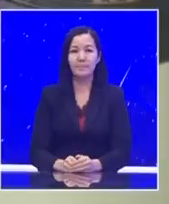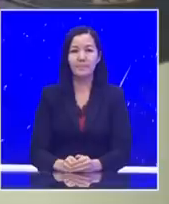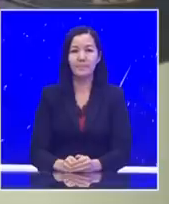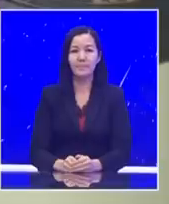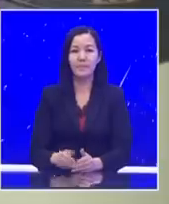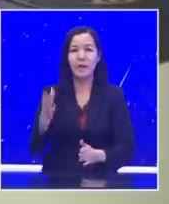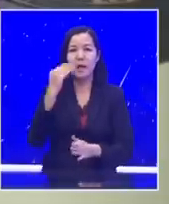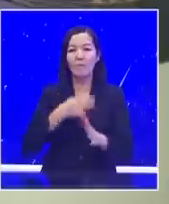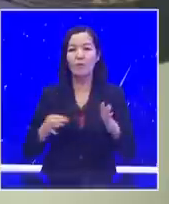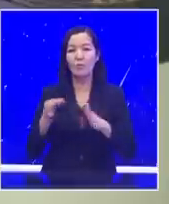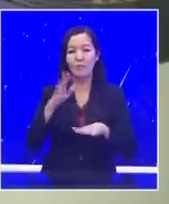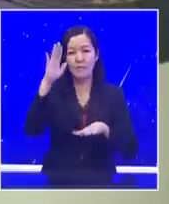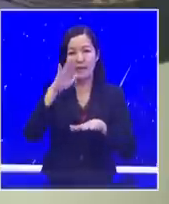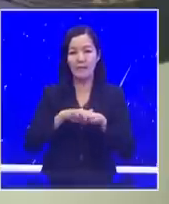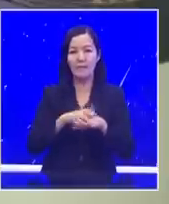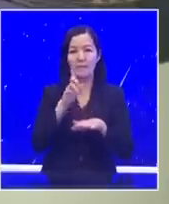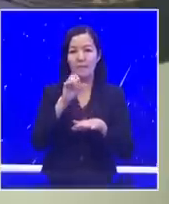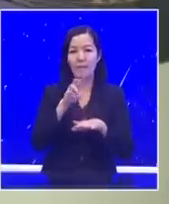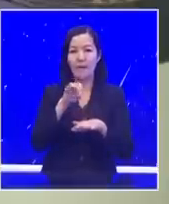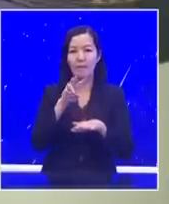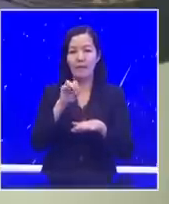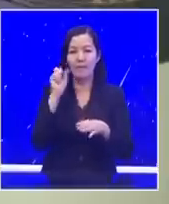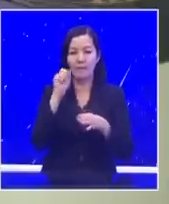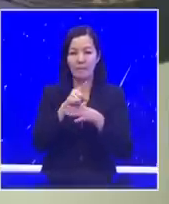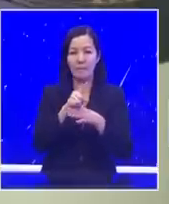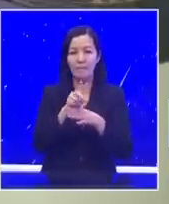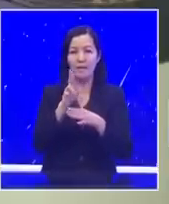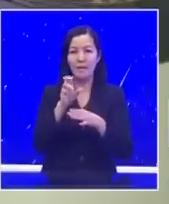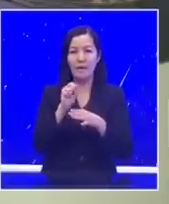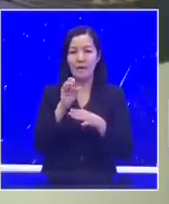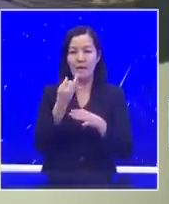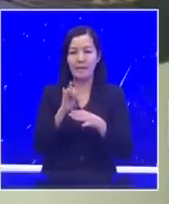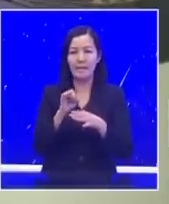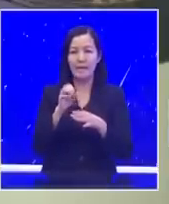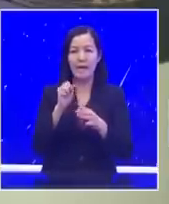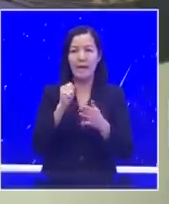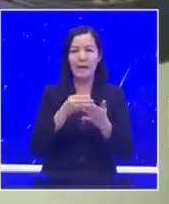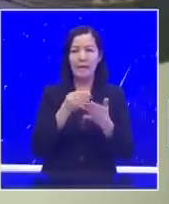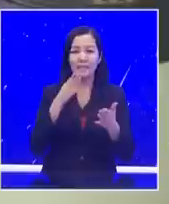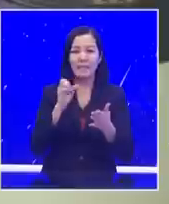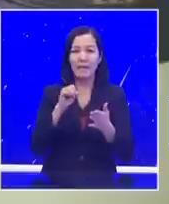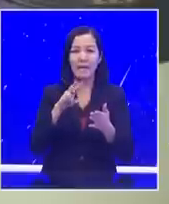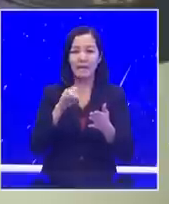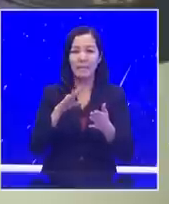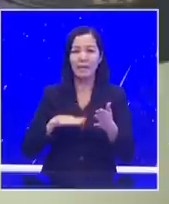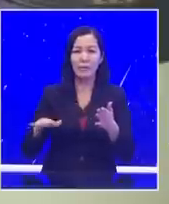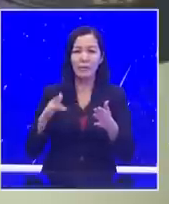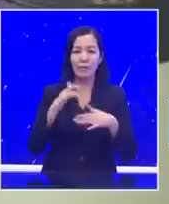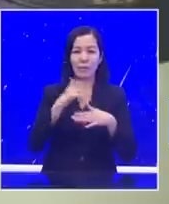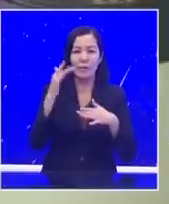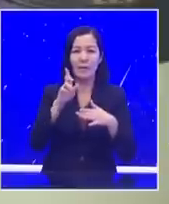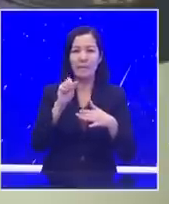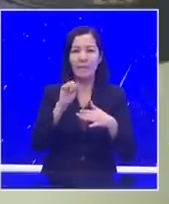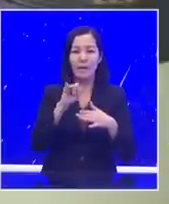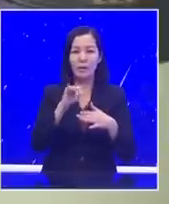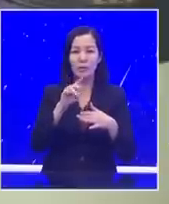Алматы облысының әкімі Амандық Баталовтың тапсырмасымен Қарасай ауданында орналасқан Асыларман тұрғын үй кешеніне облыс әкімінің орынбасары Батыржан